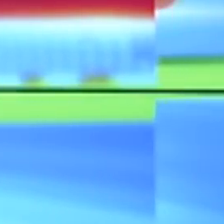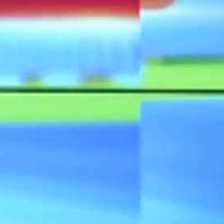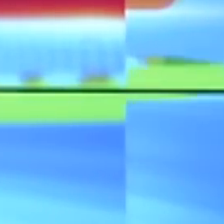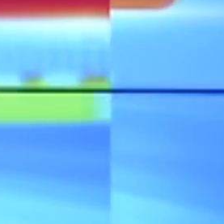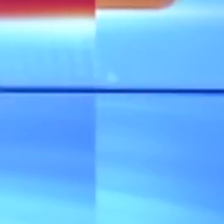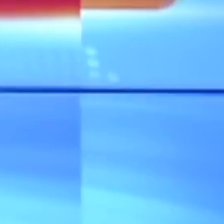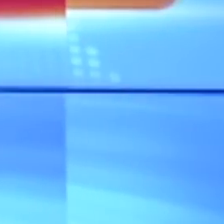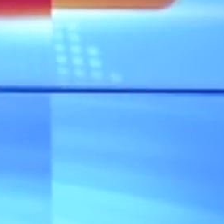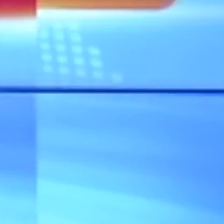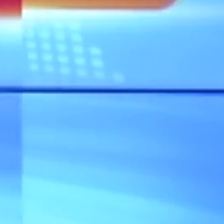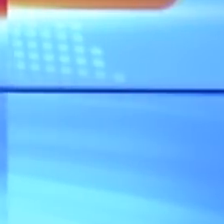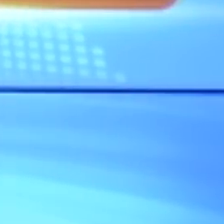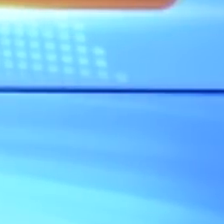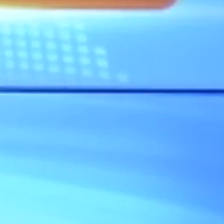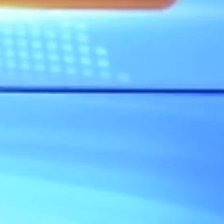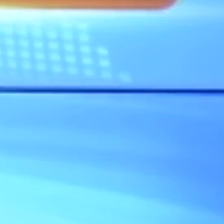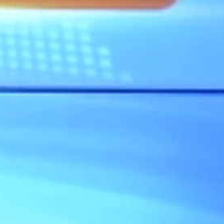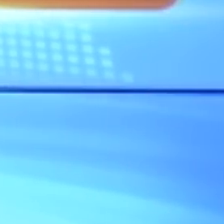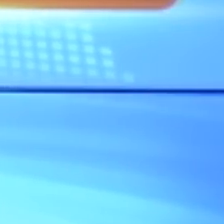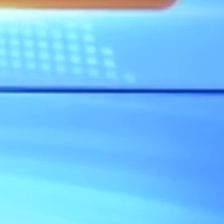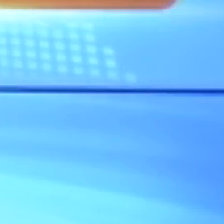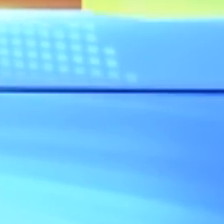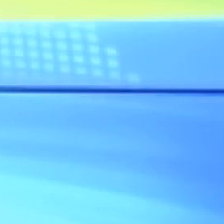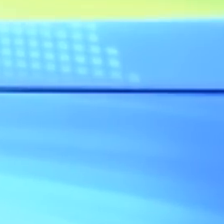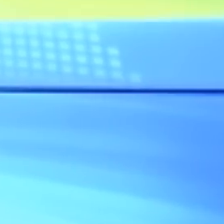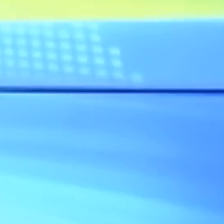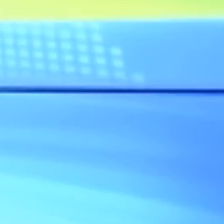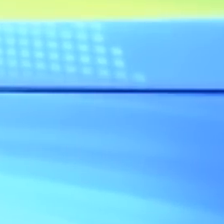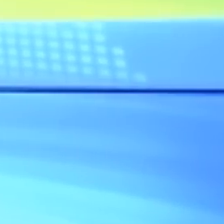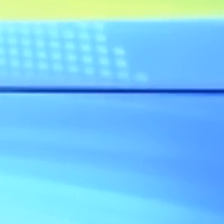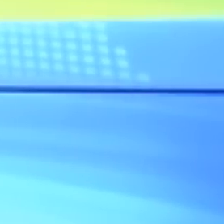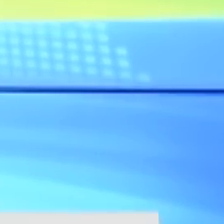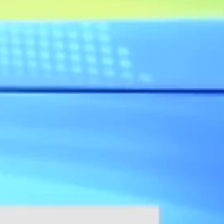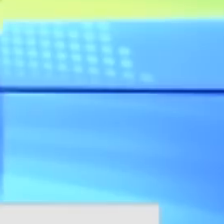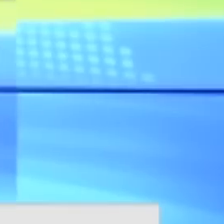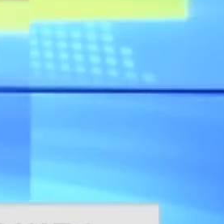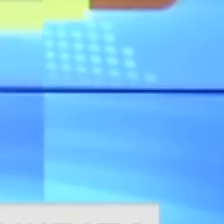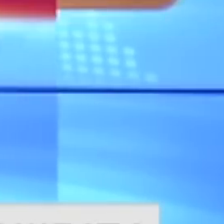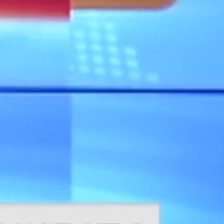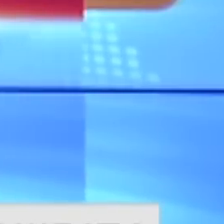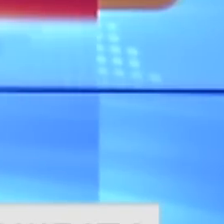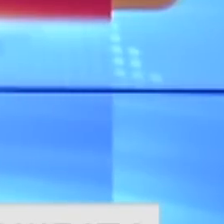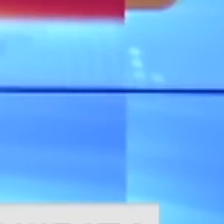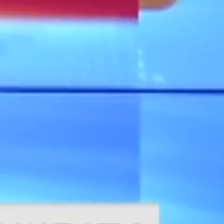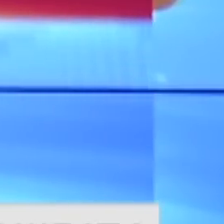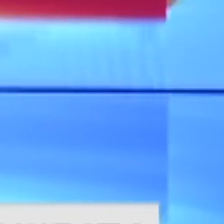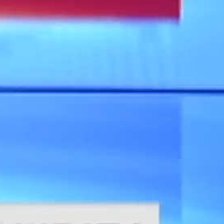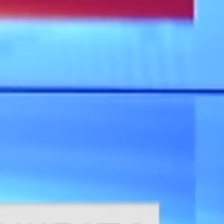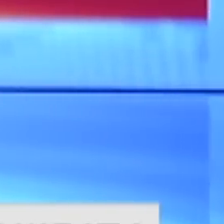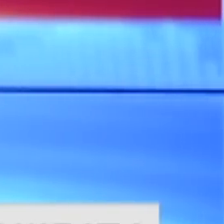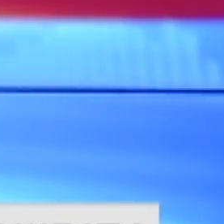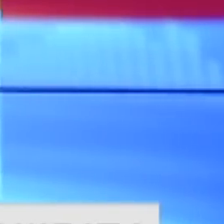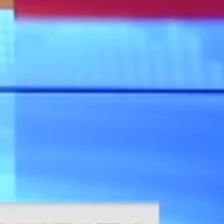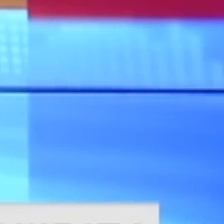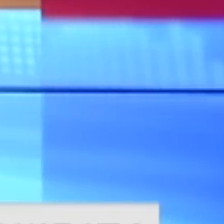Rwanda ifatanyije n'abafite ababo bahitanywe n'ibiza mu gikorwa cyo kubashyingura mu cyubahiro ku irimbi rya Rugerero